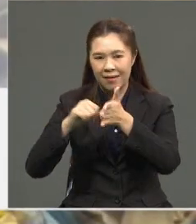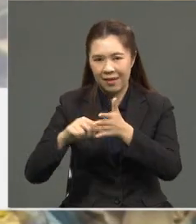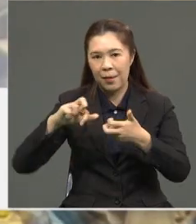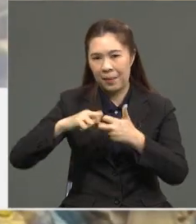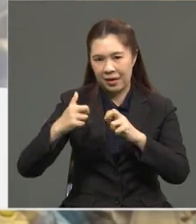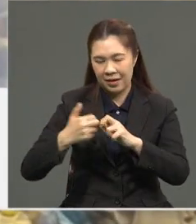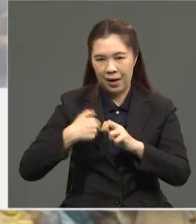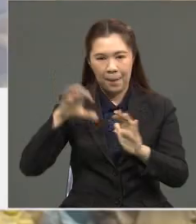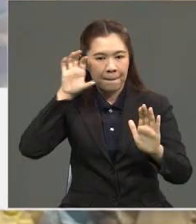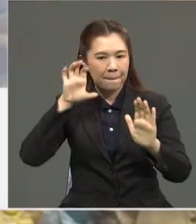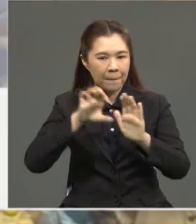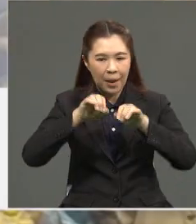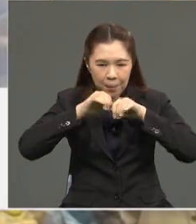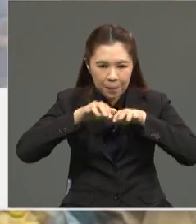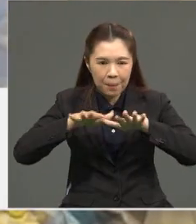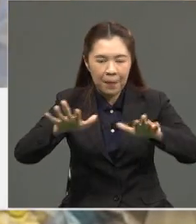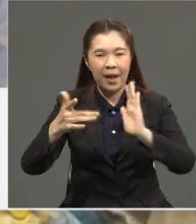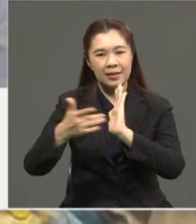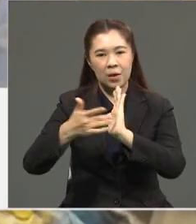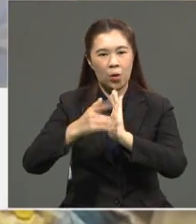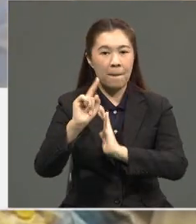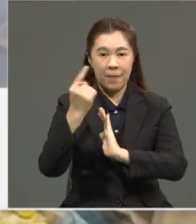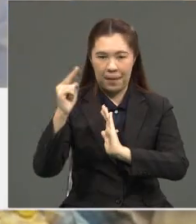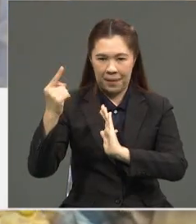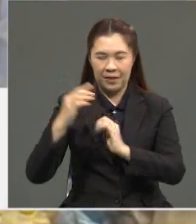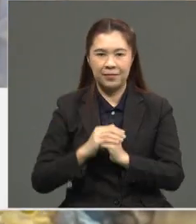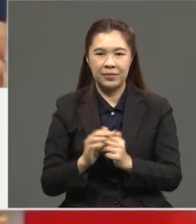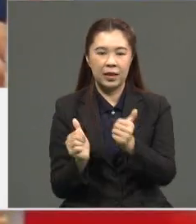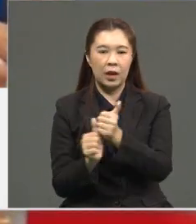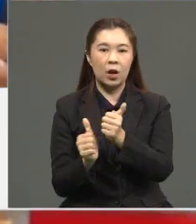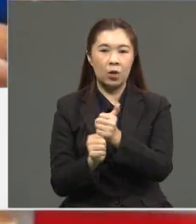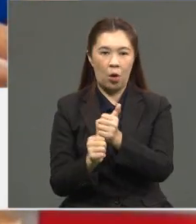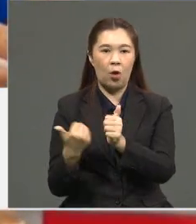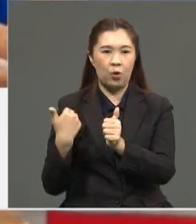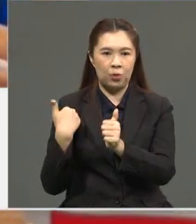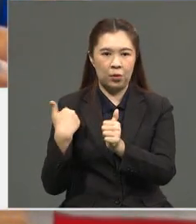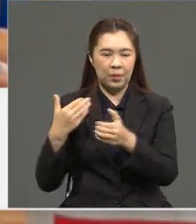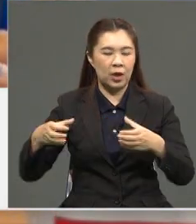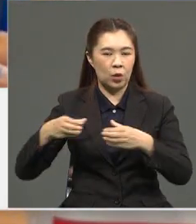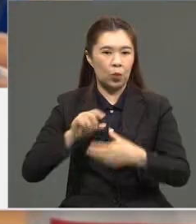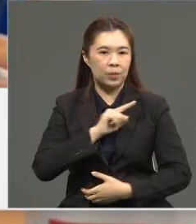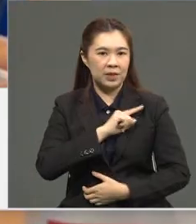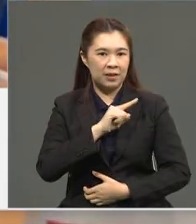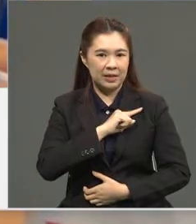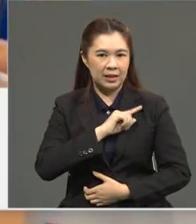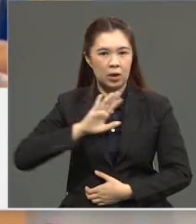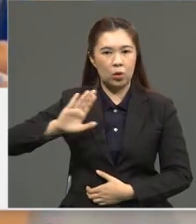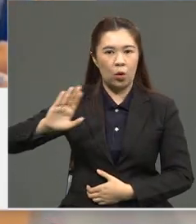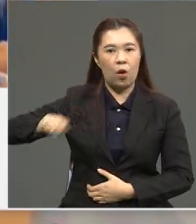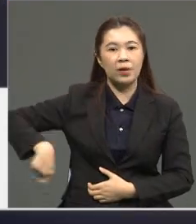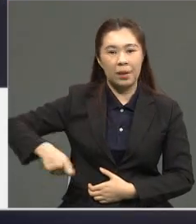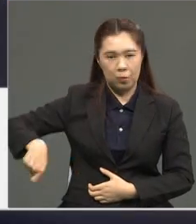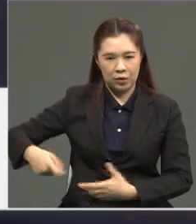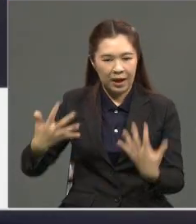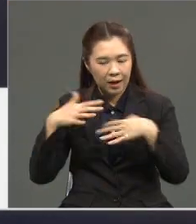แพร่ภาพออกอากาศในระบบที่ทันสมัยโดยมีรองปลัดกระทรวงข้อมูลข่าวสารพร้อมคณะเจ้าหน้าที่แห่งราชอาณาจักรกัมพูชาเข้า